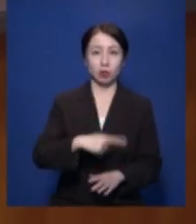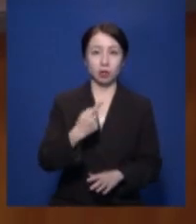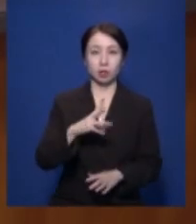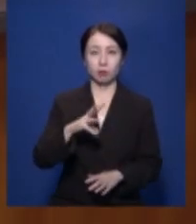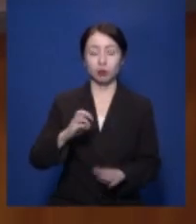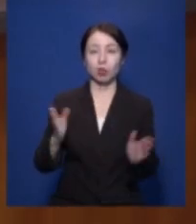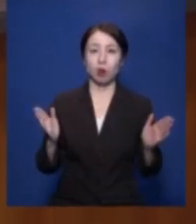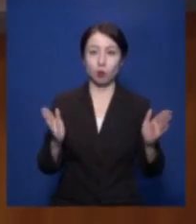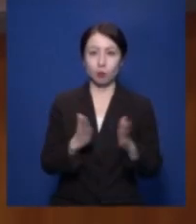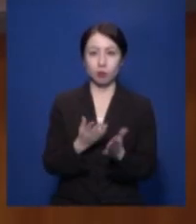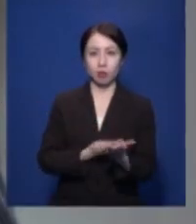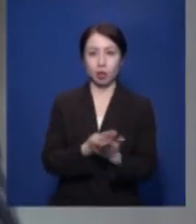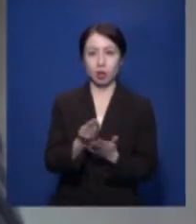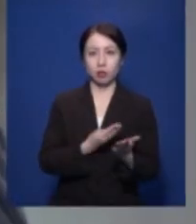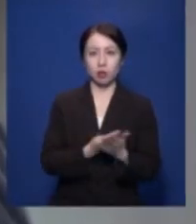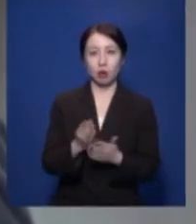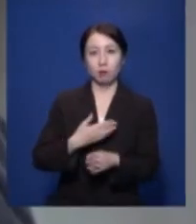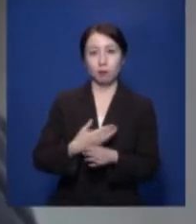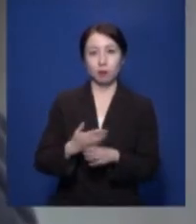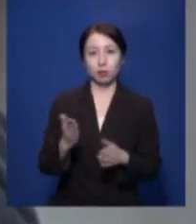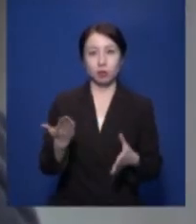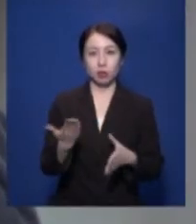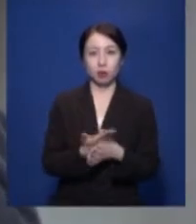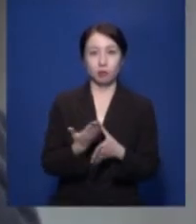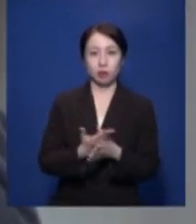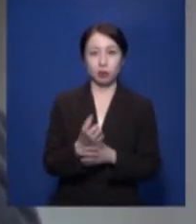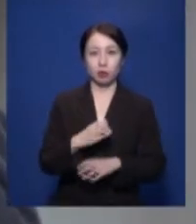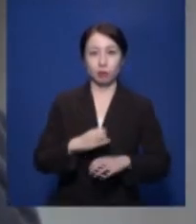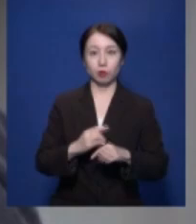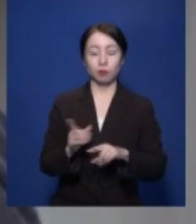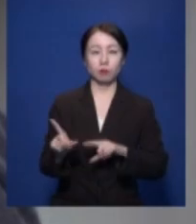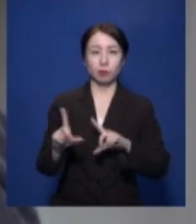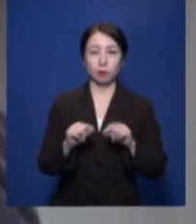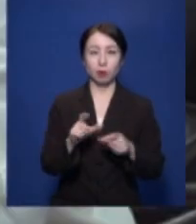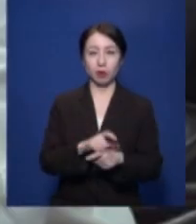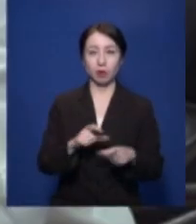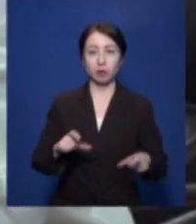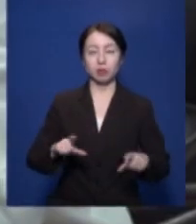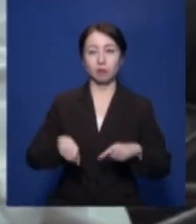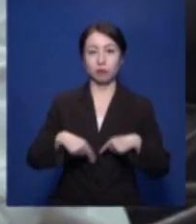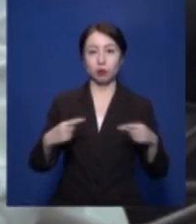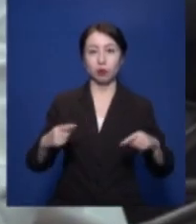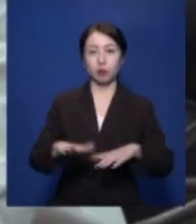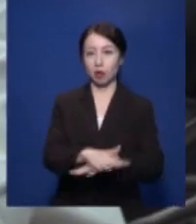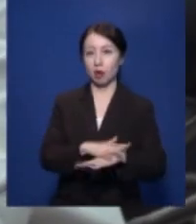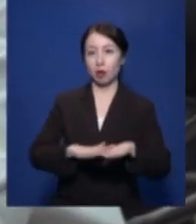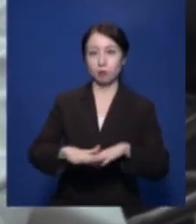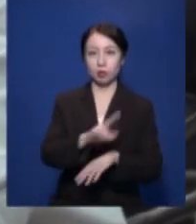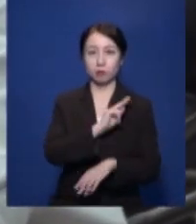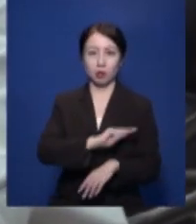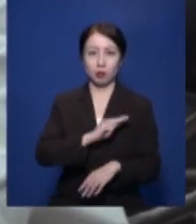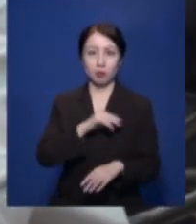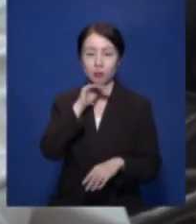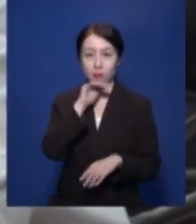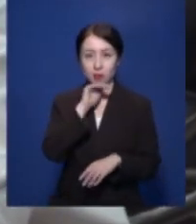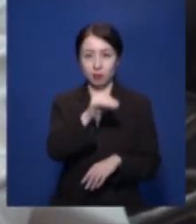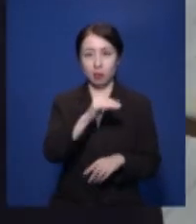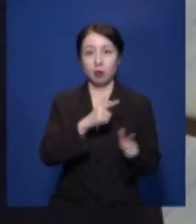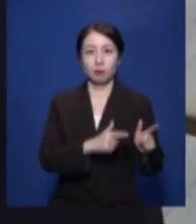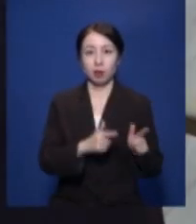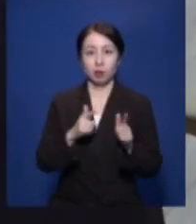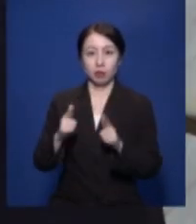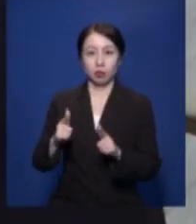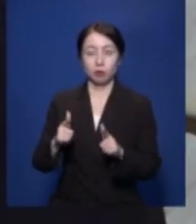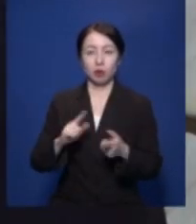миллион уменьшились расходы по части содействия добровольному переселению лиц. В остальном это общественные работы, профессиональная